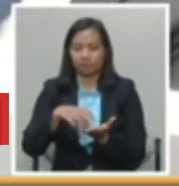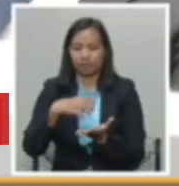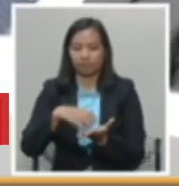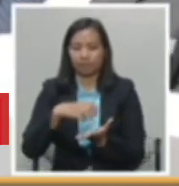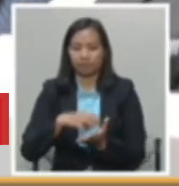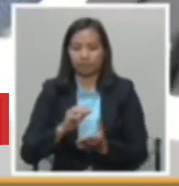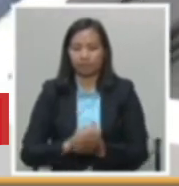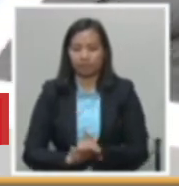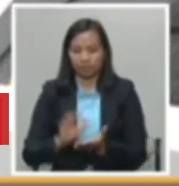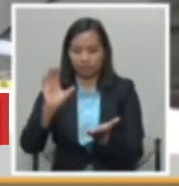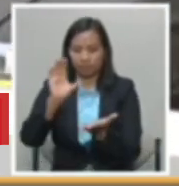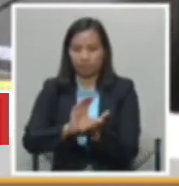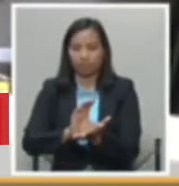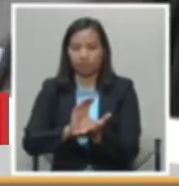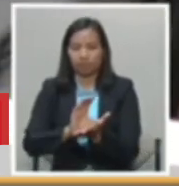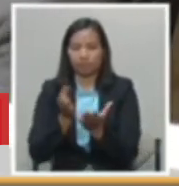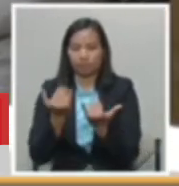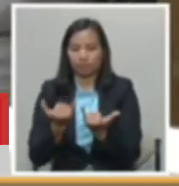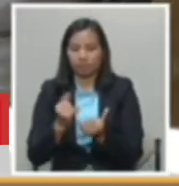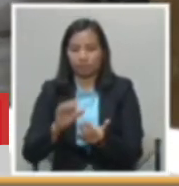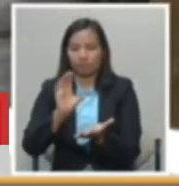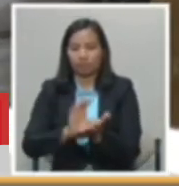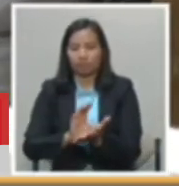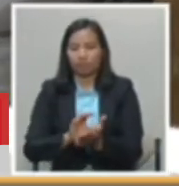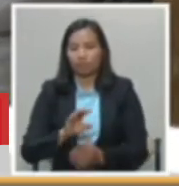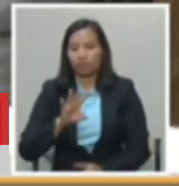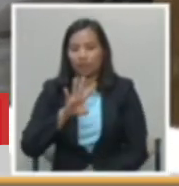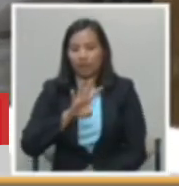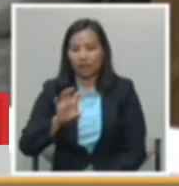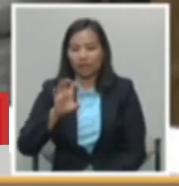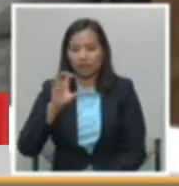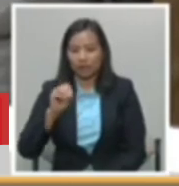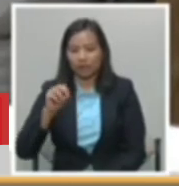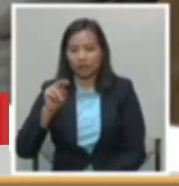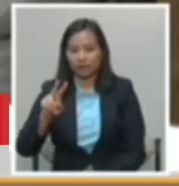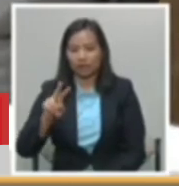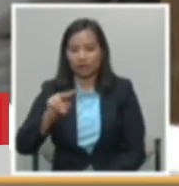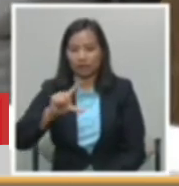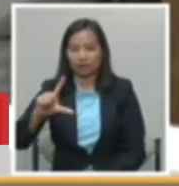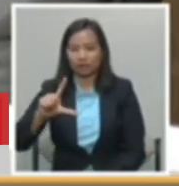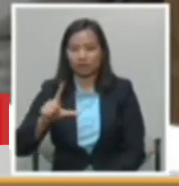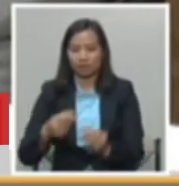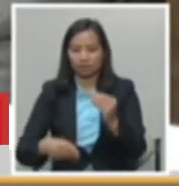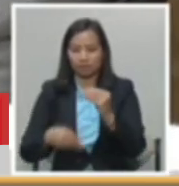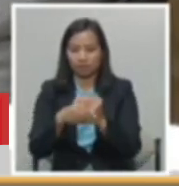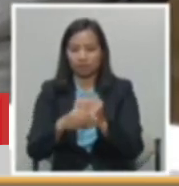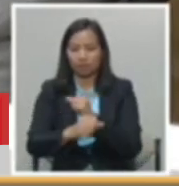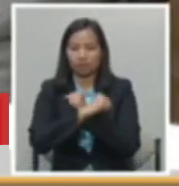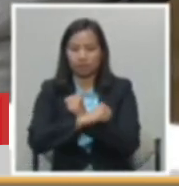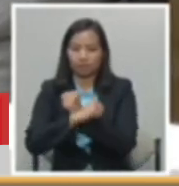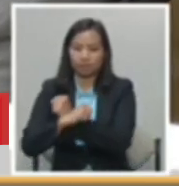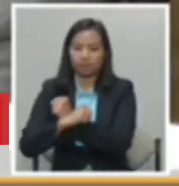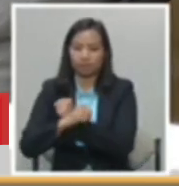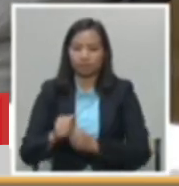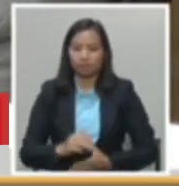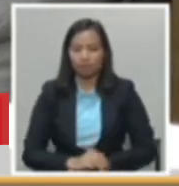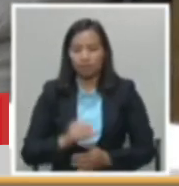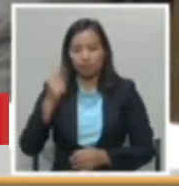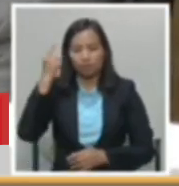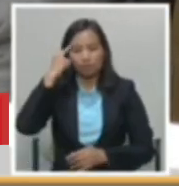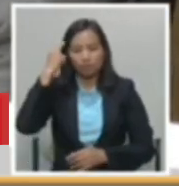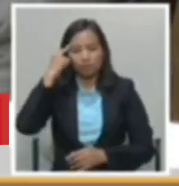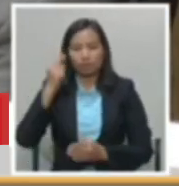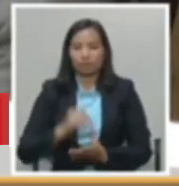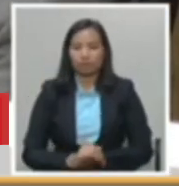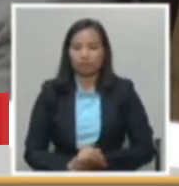องทุนนี้นะครับมีงบประมาณ452บาทในการเสริมสร้างป้องกันซึ่งคิดว่าเราจะ